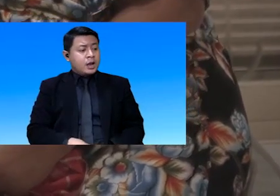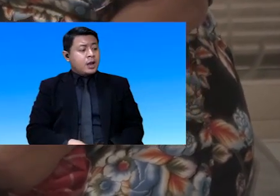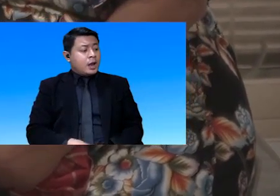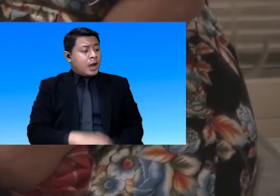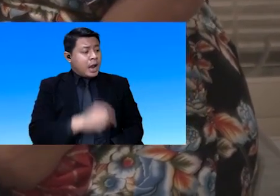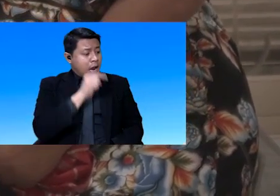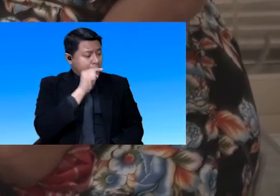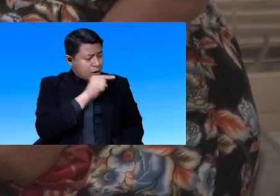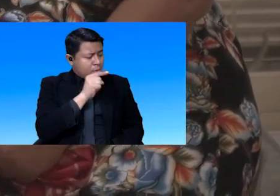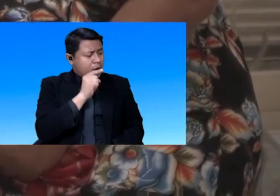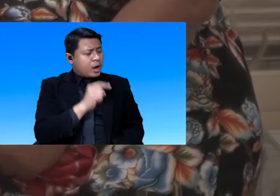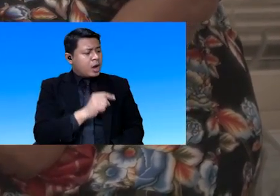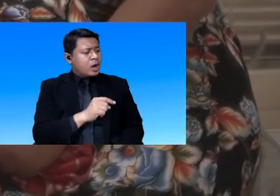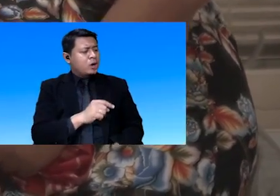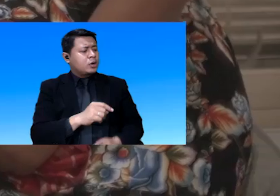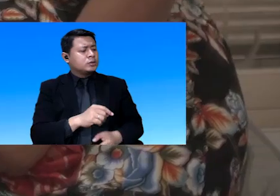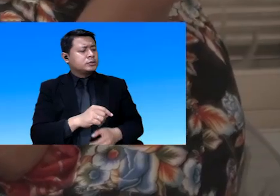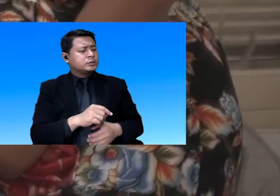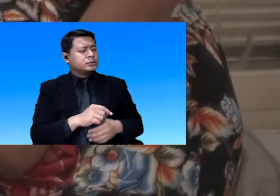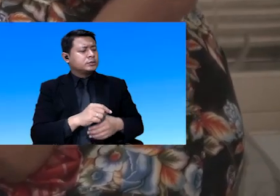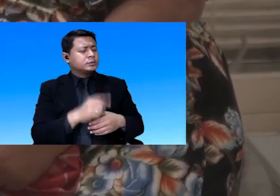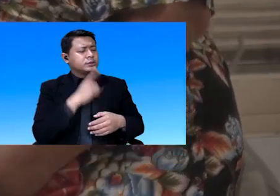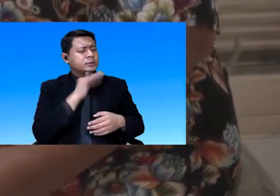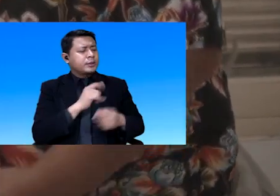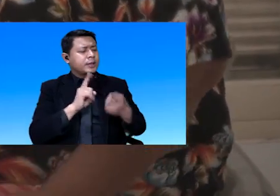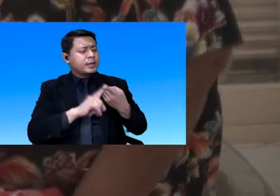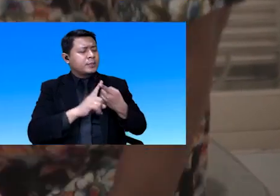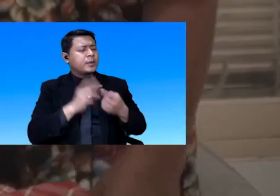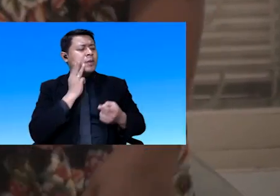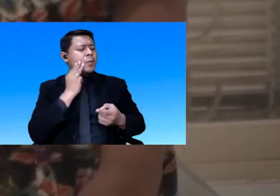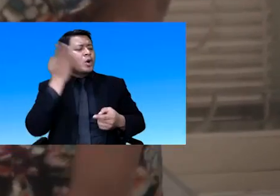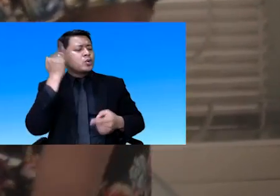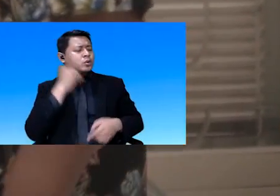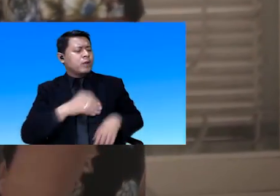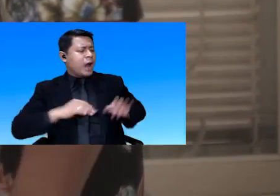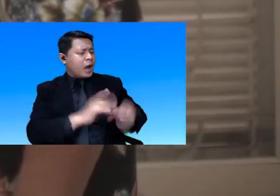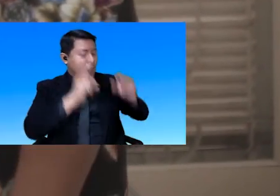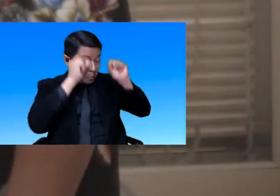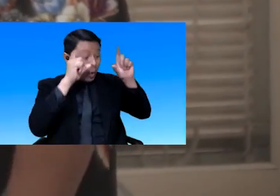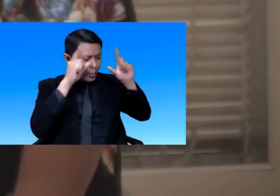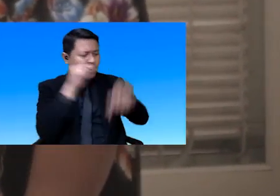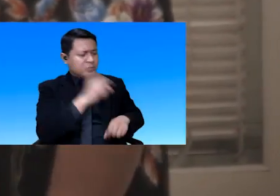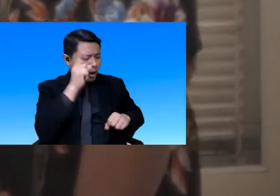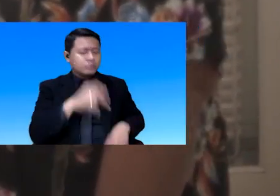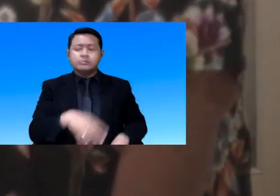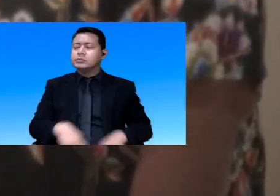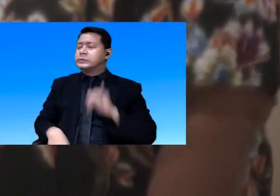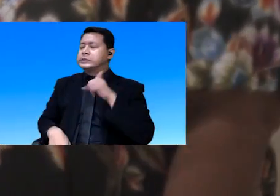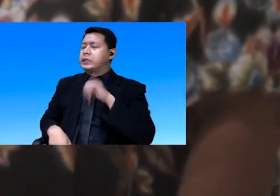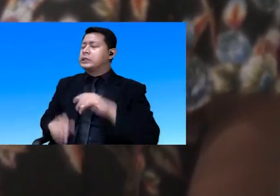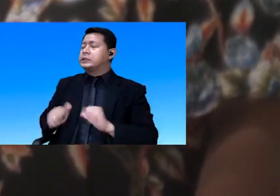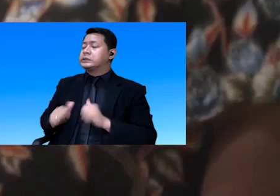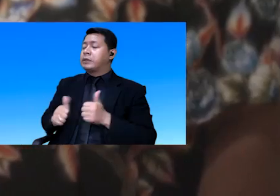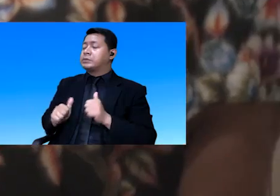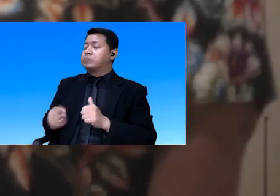harus kayak teman mama dulu. Ayo, bangun kau. Iya, Ma. Aku siap-siap sekarang